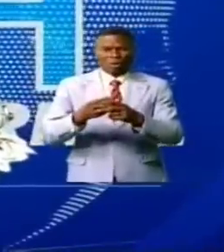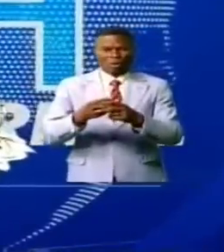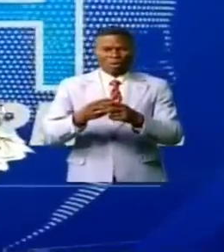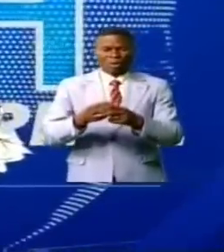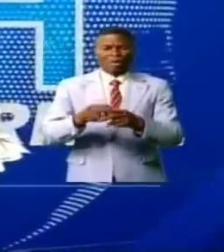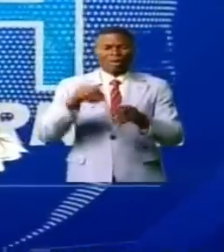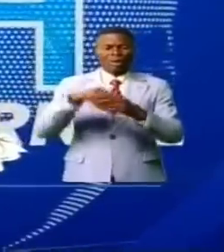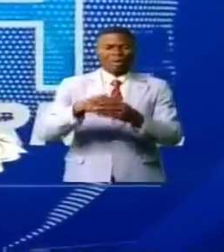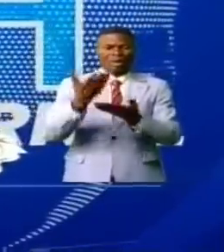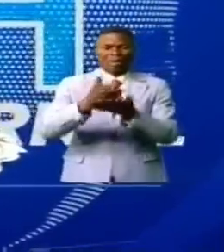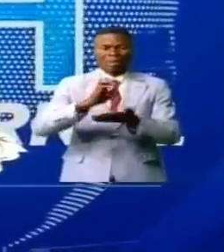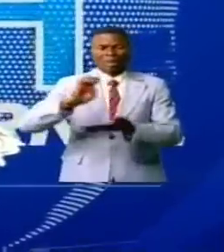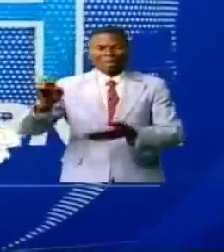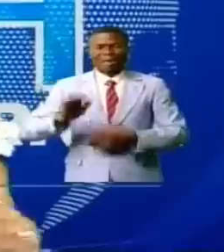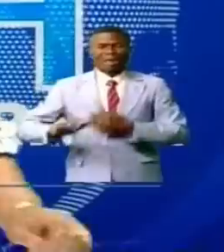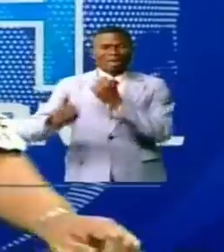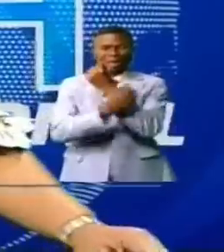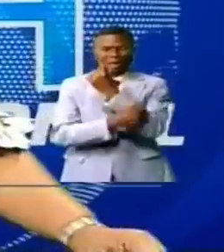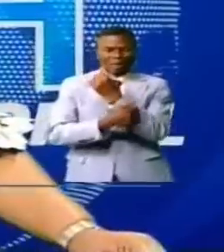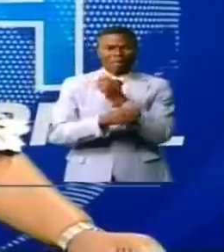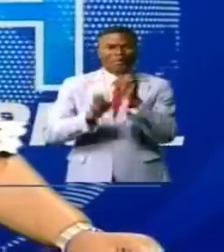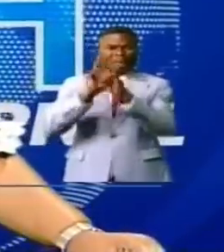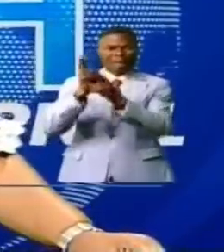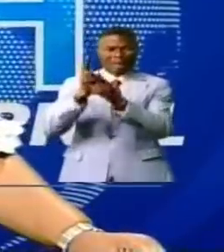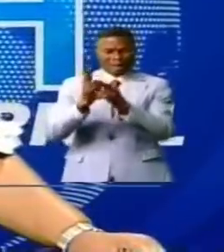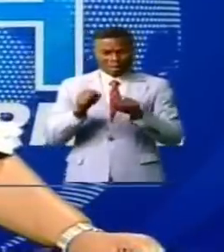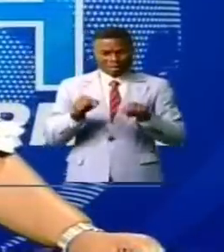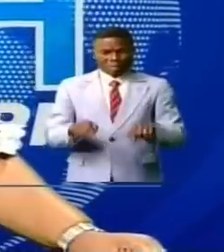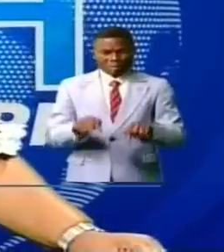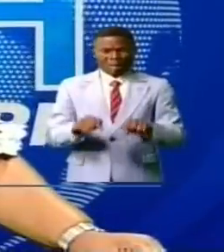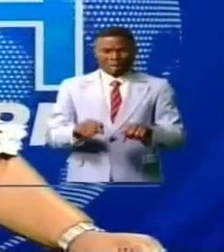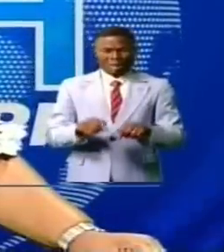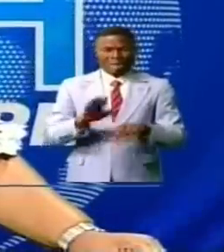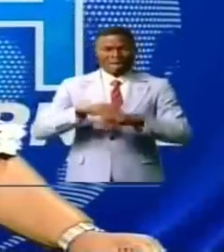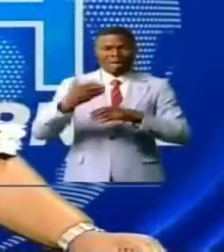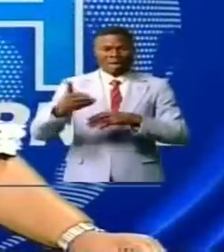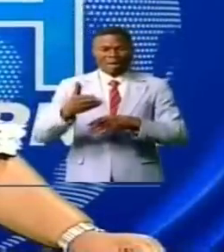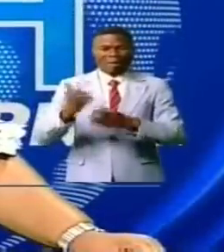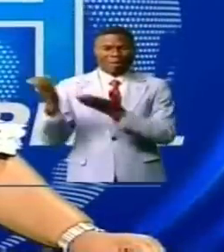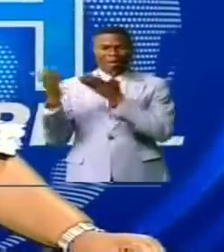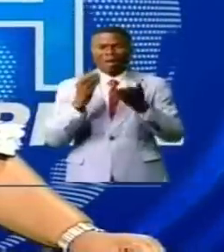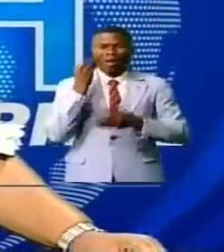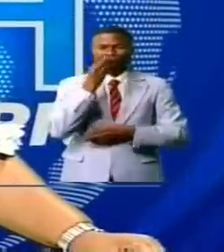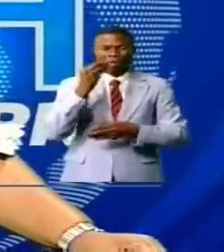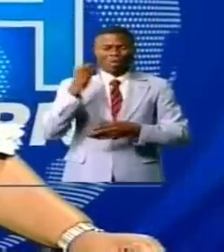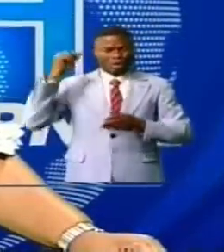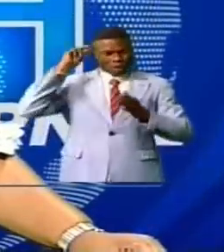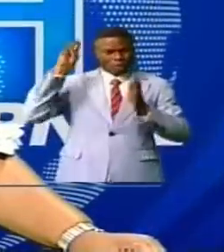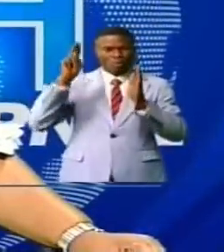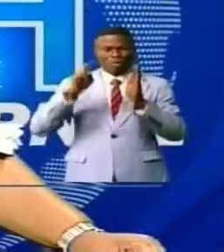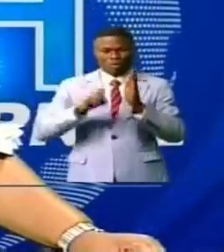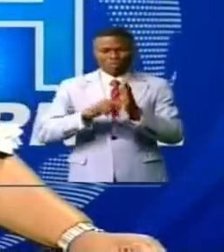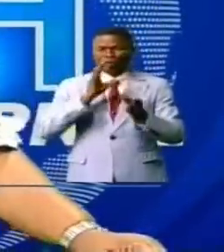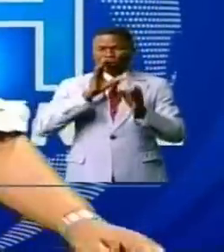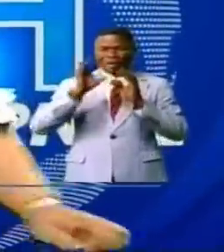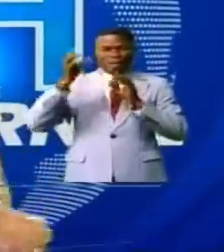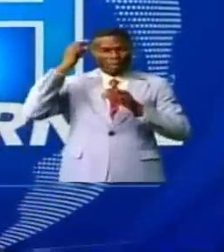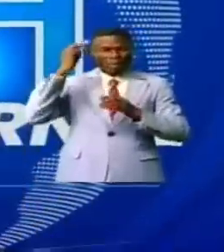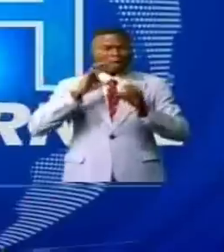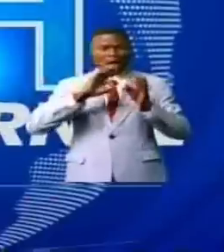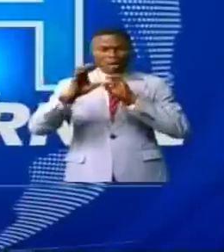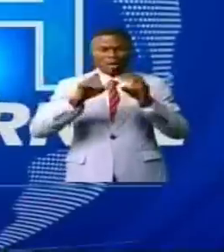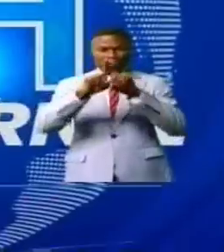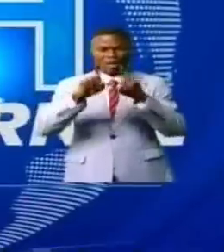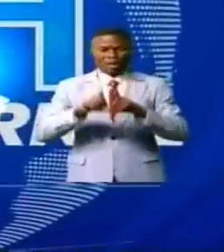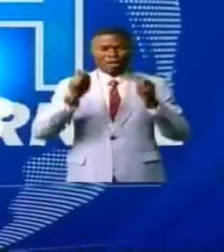sévit dans l'est du pays. Le compte rendu juste après ce journal avec le porte-parole du gouvernement, le ministre de la Communication